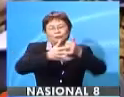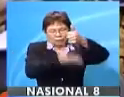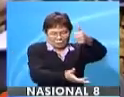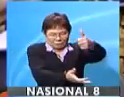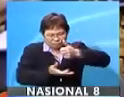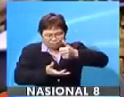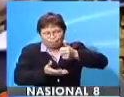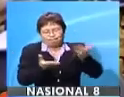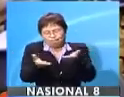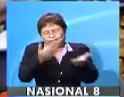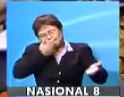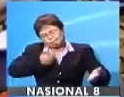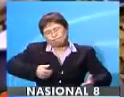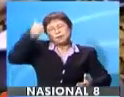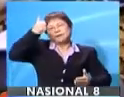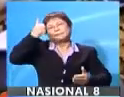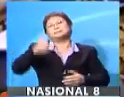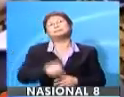diperuntukkan.